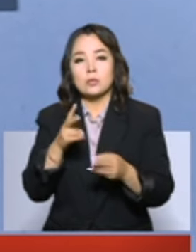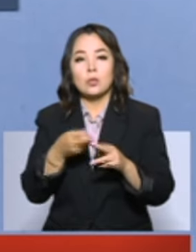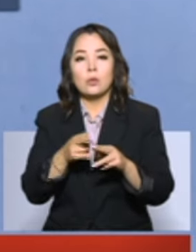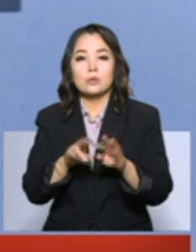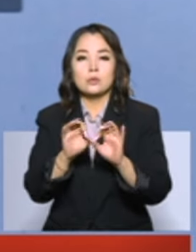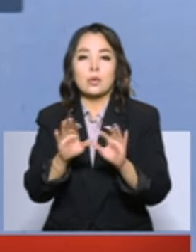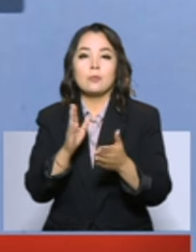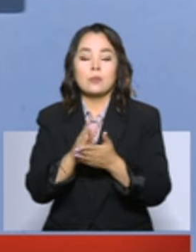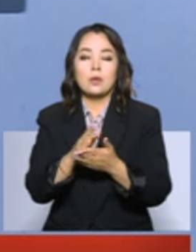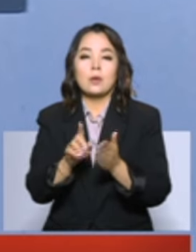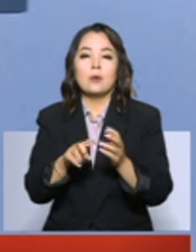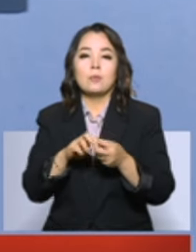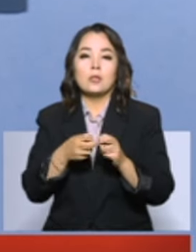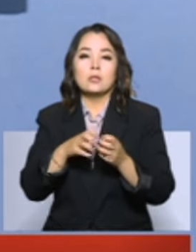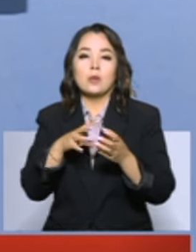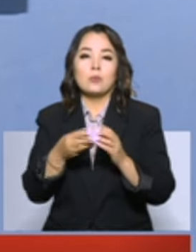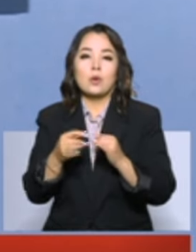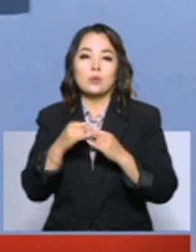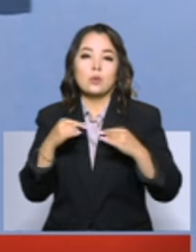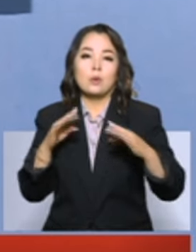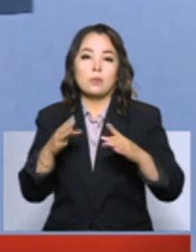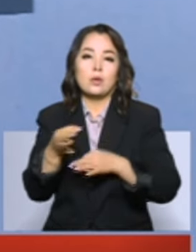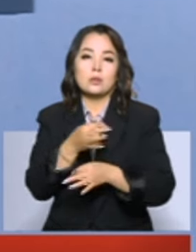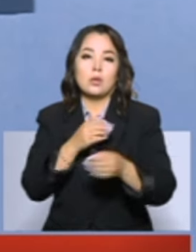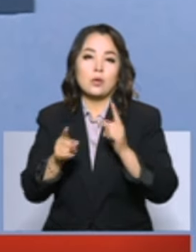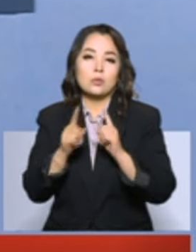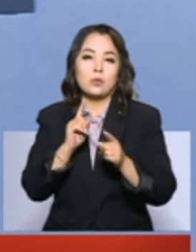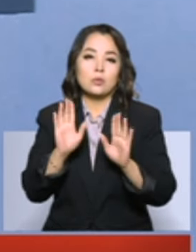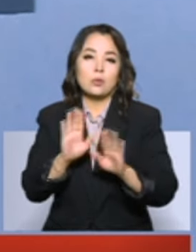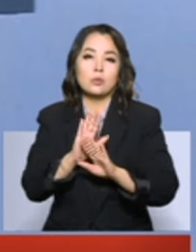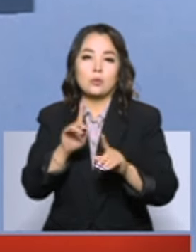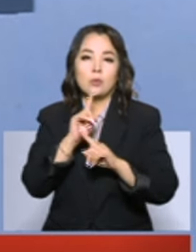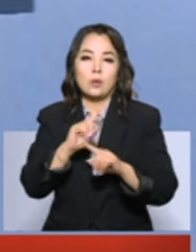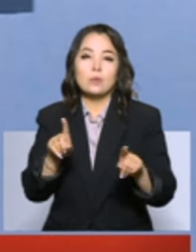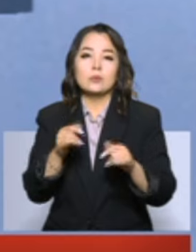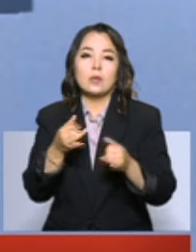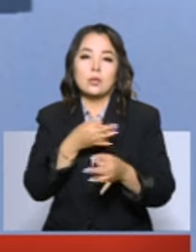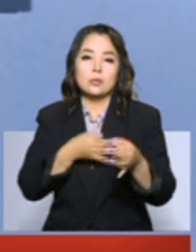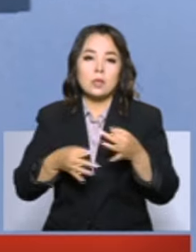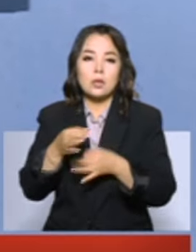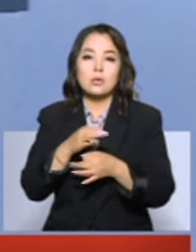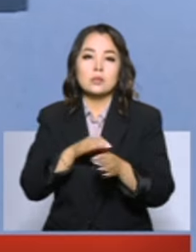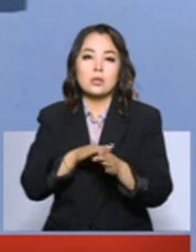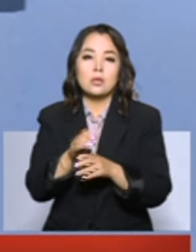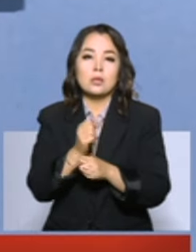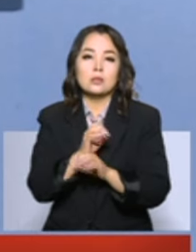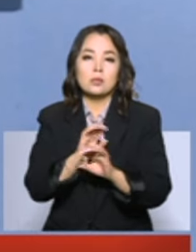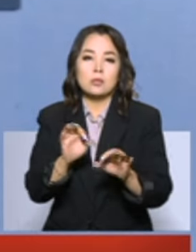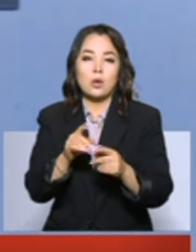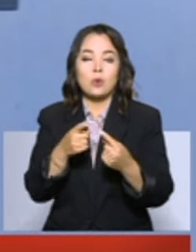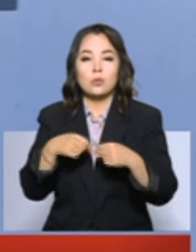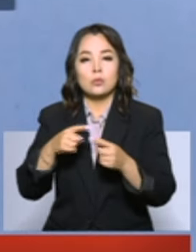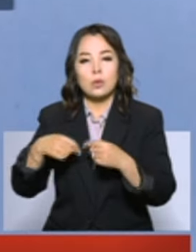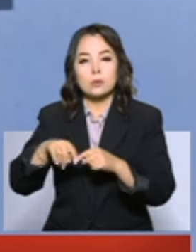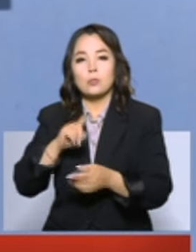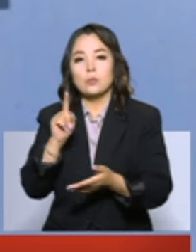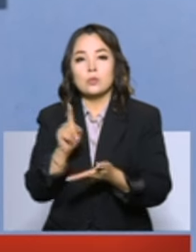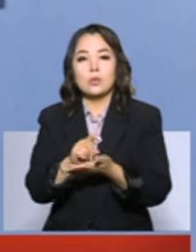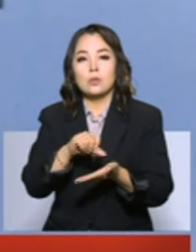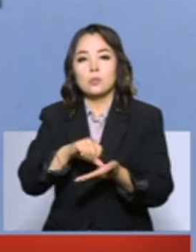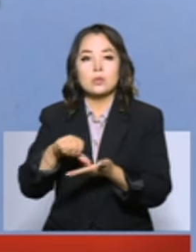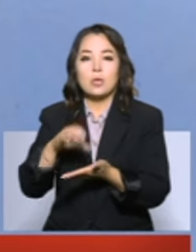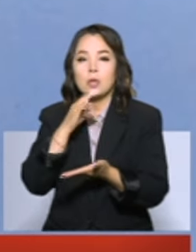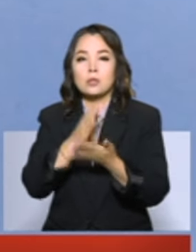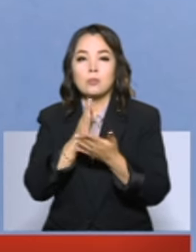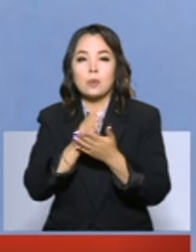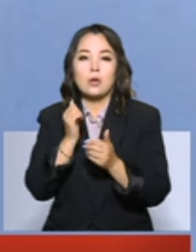деді. Және мәселелер тек үстел басында талқыланып қоймайды. Көтерілген бастамаларды аяғына дейін жеткізу құрылтай мүшелерінің міндеті.